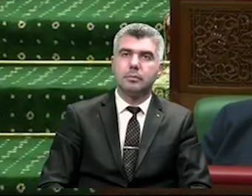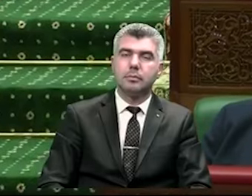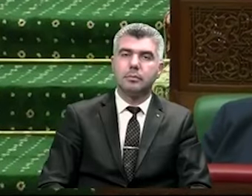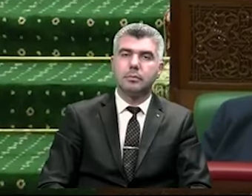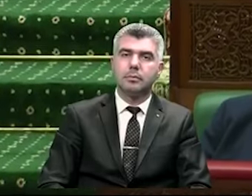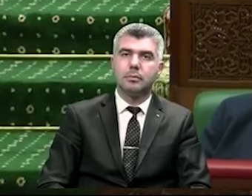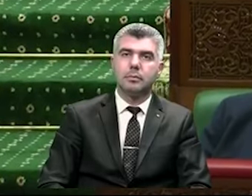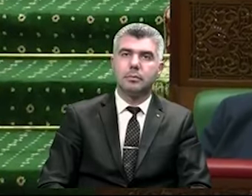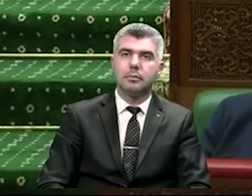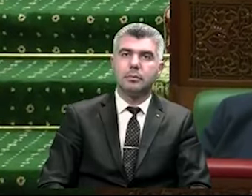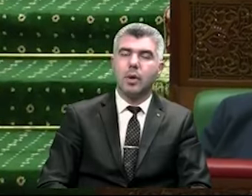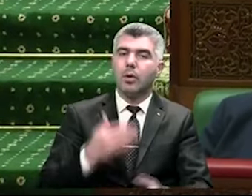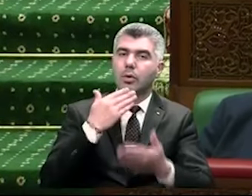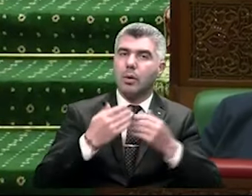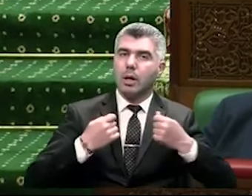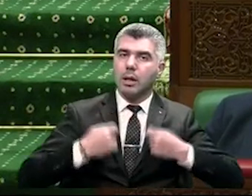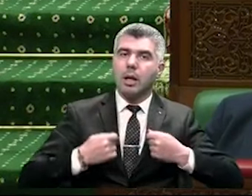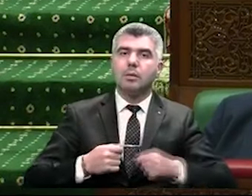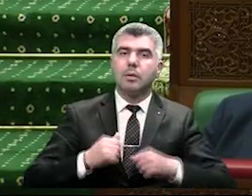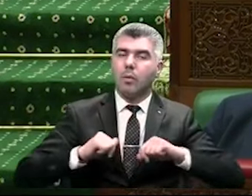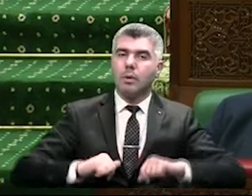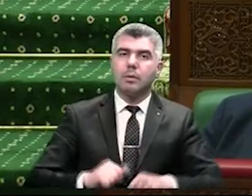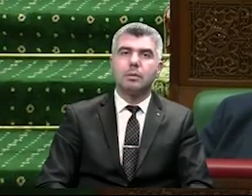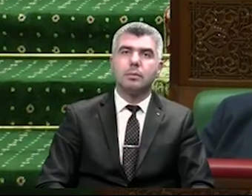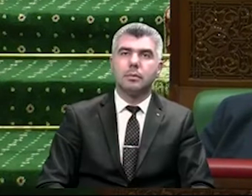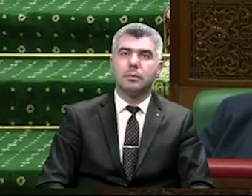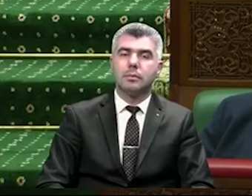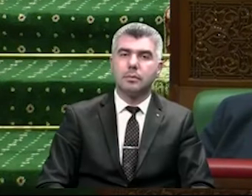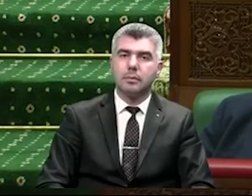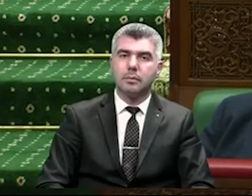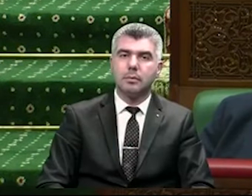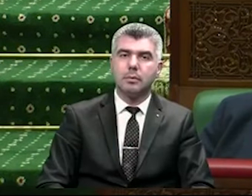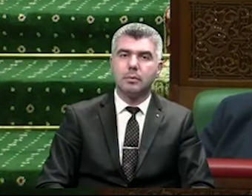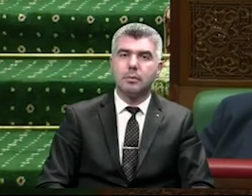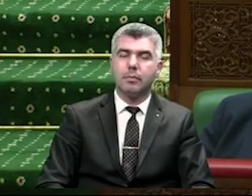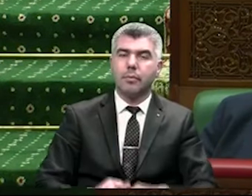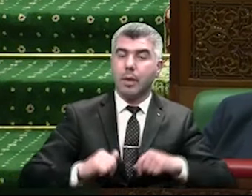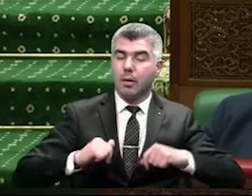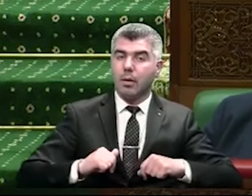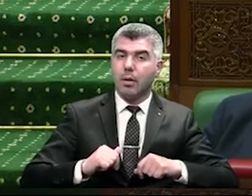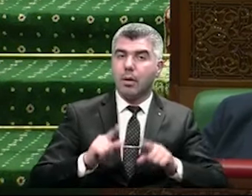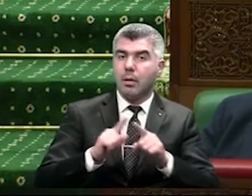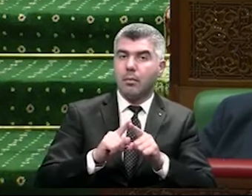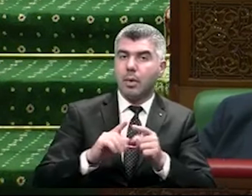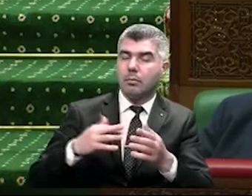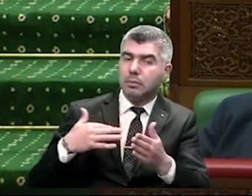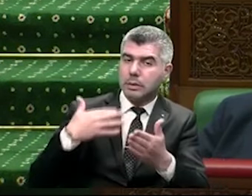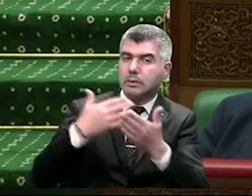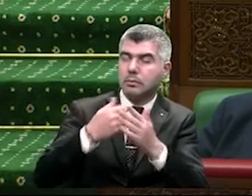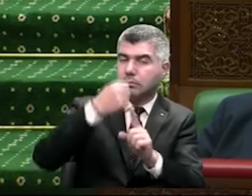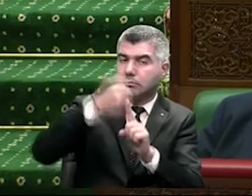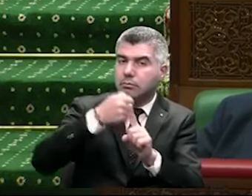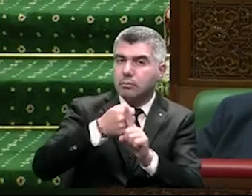تفضل شكرا سيد الرئيس المحترم سيد الوزير السيد الوزير ال الانجازات التي تحققت في مجال